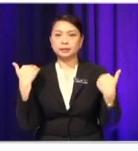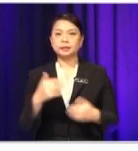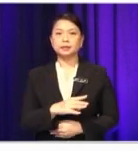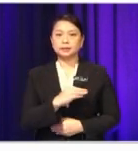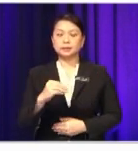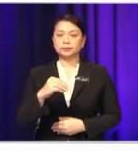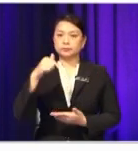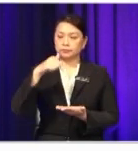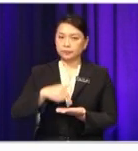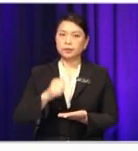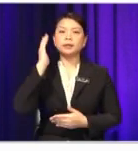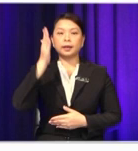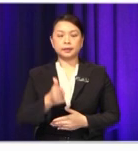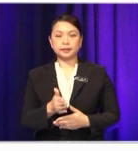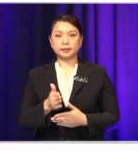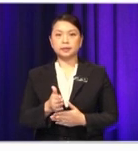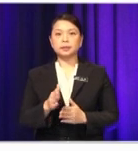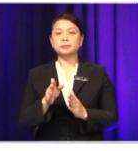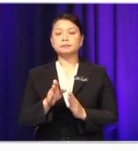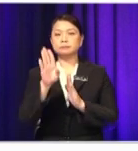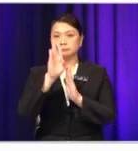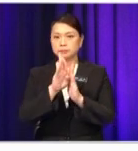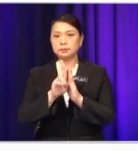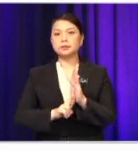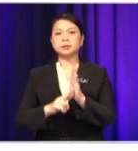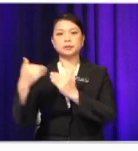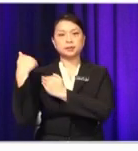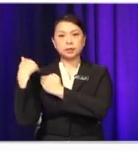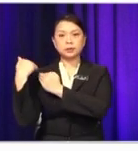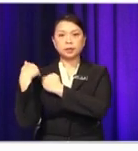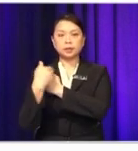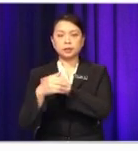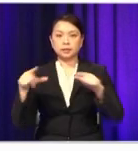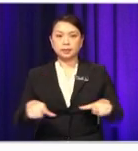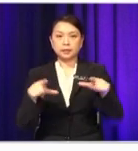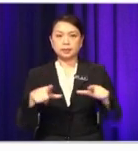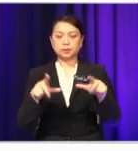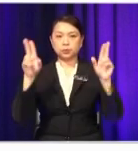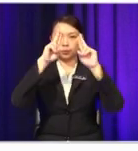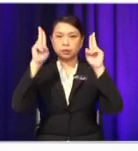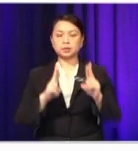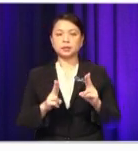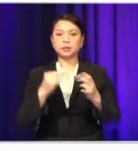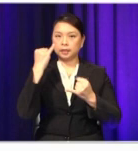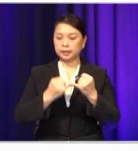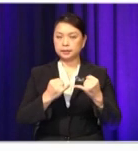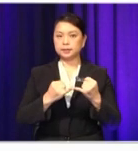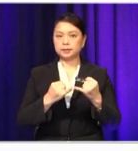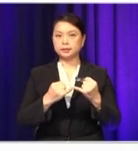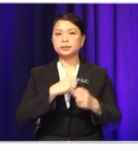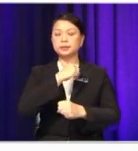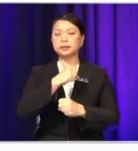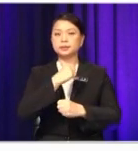akan melaksanakan ataupun yang bertanggungjawab sepenuhnya dalam melaksanakan dari segi ujian akhir sesi akademik